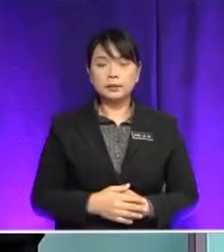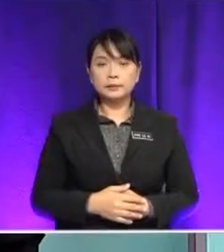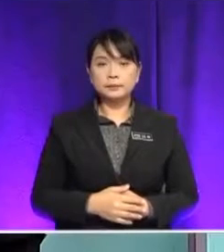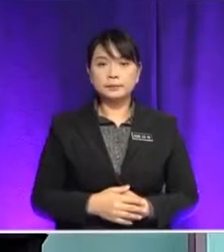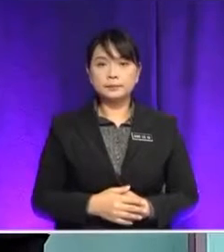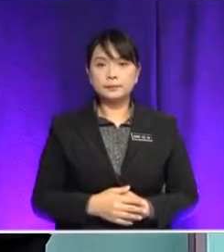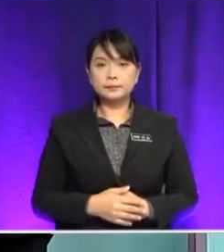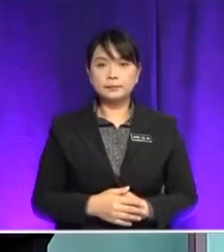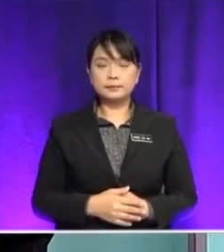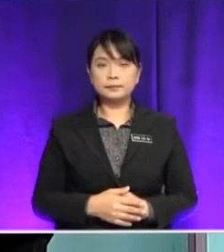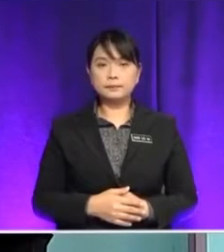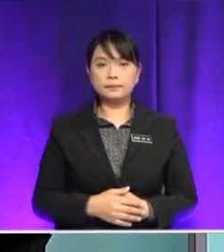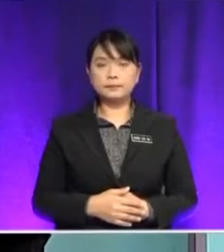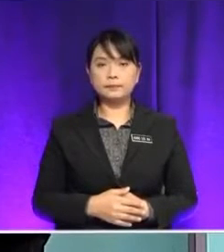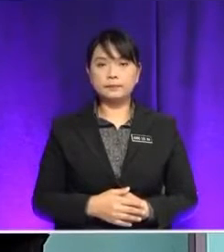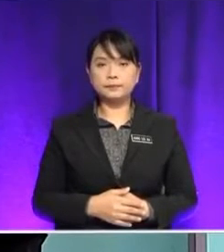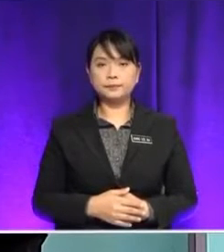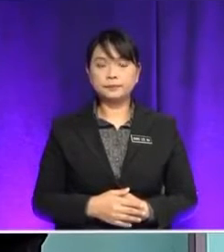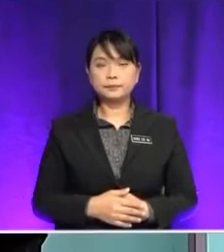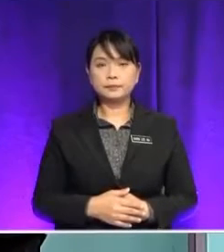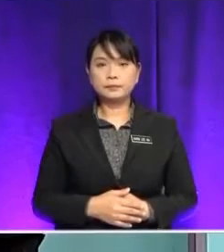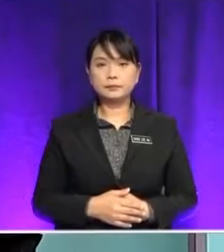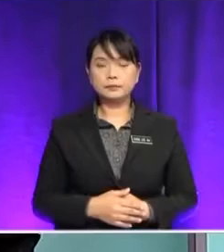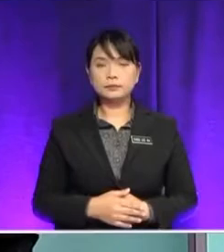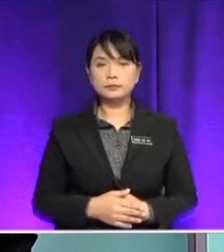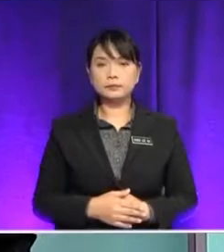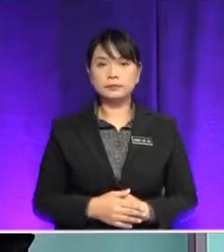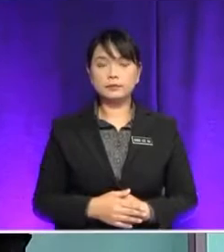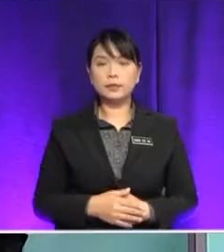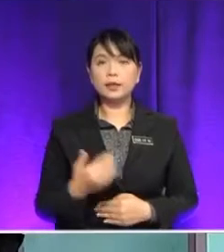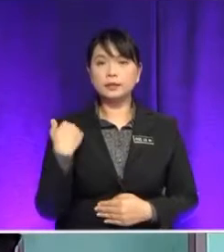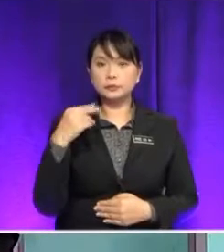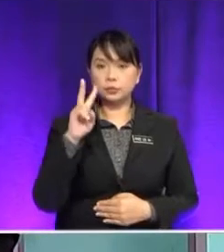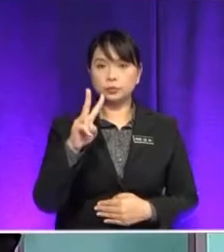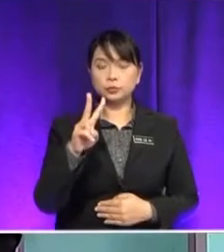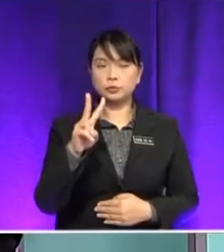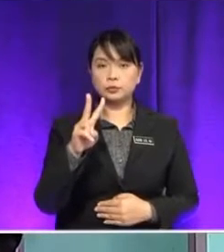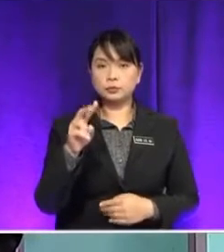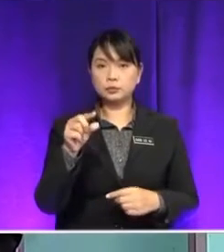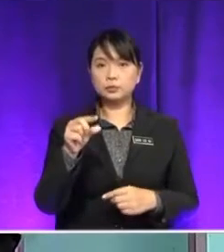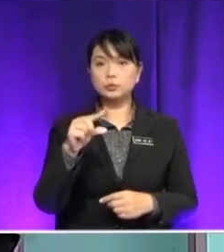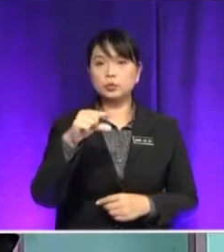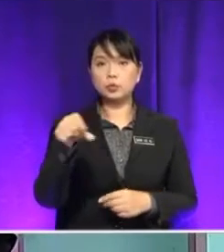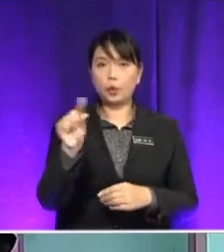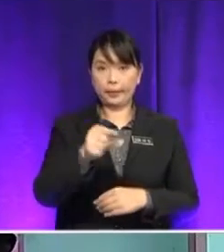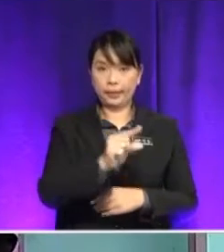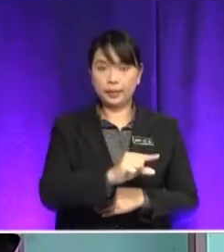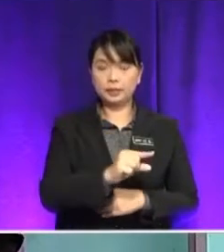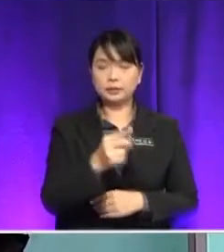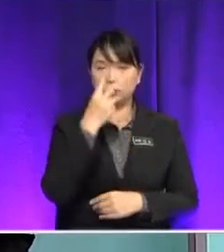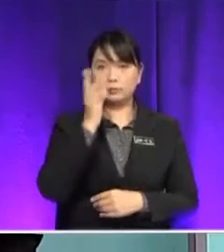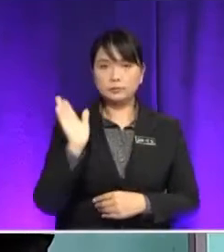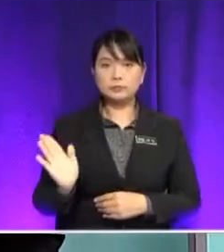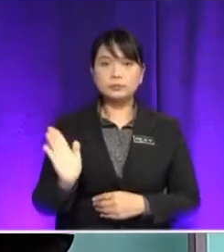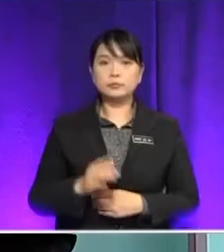punya gue cium tapi kalau macan ini tidak dirubah bergerak dalam Waking sebab tidak ada tidak demi diam dalam Tum Ho